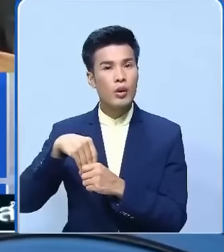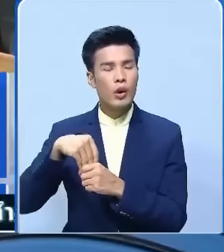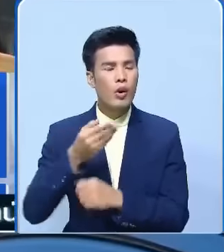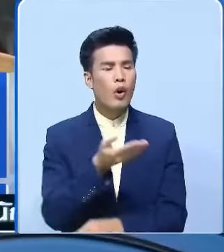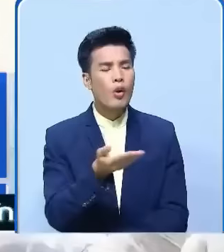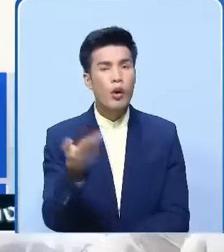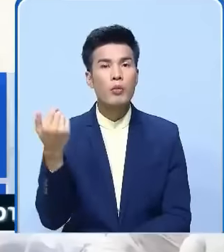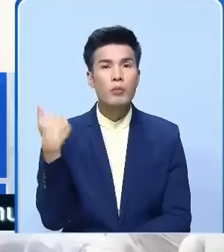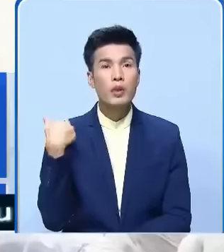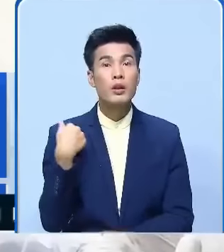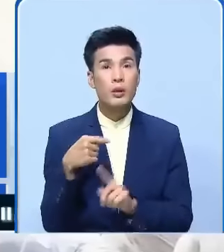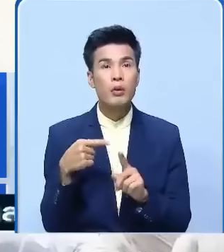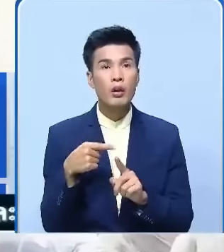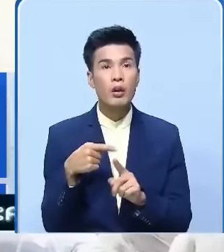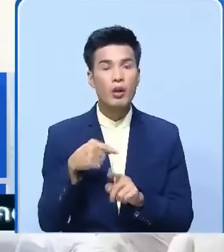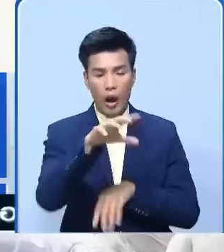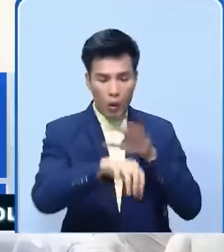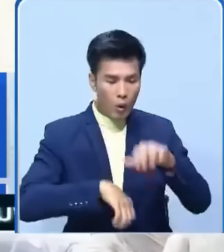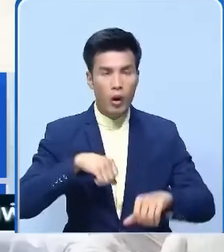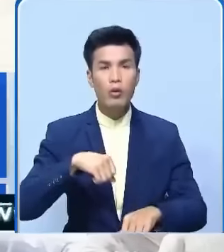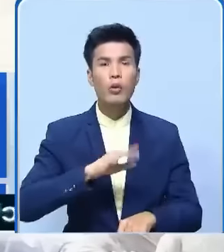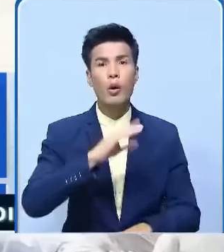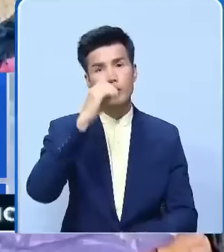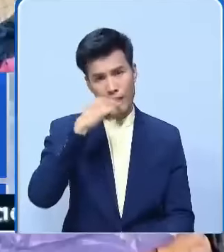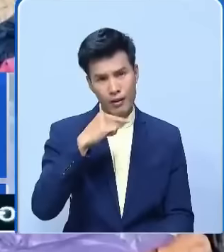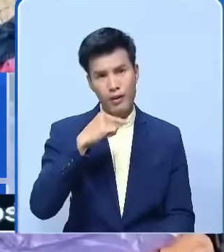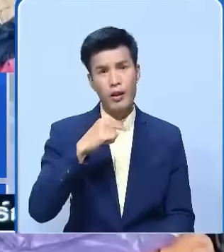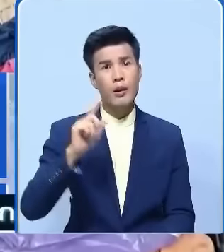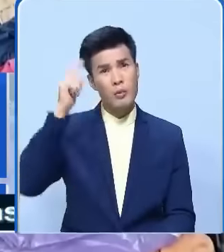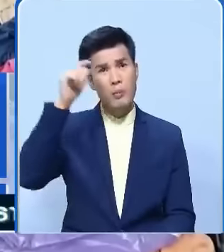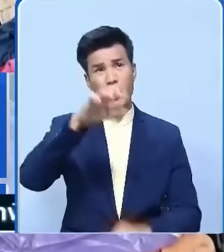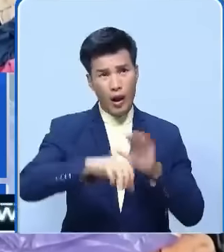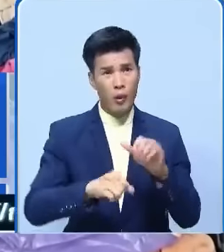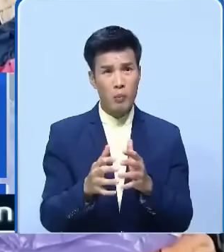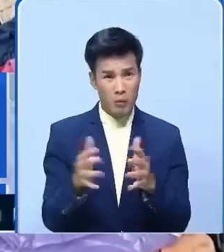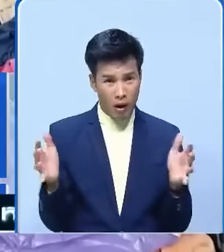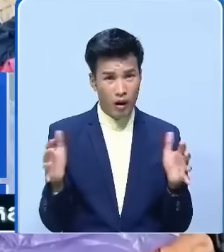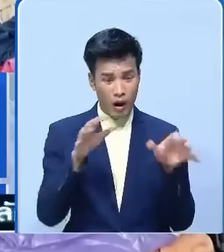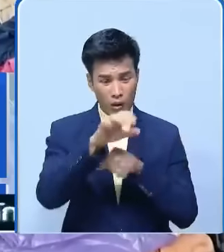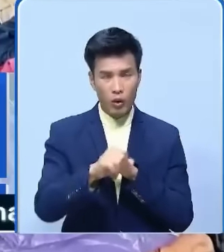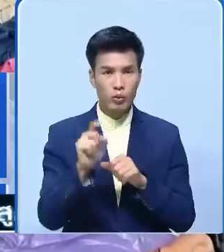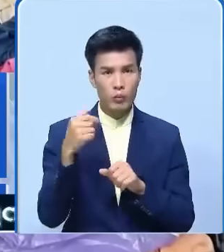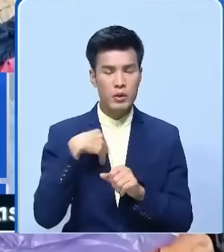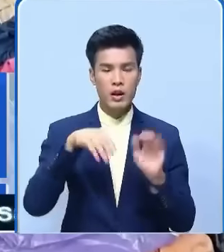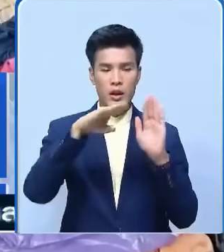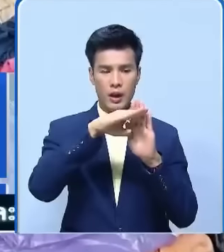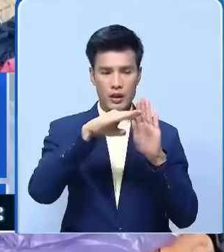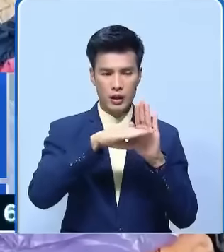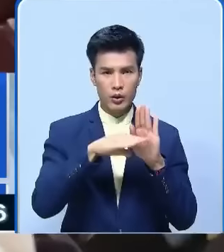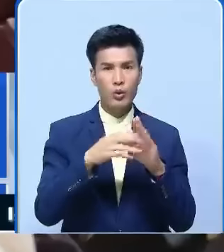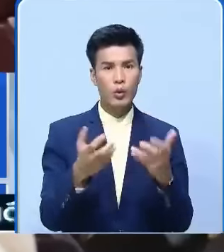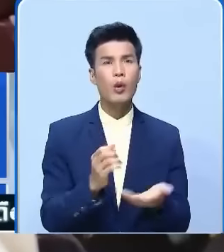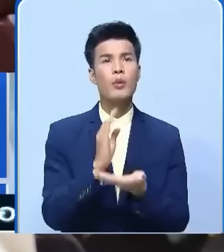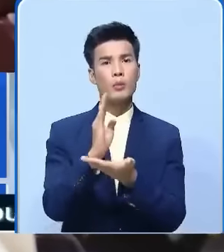ขอรับด้วยแล้วบางทีเอามาแย่งของคนไทยเขาพูดอย่างนี้มาแย่งของคนไทยเยอะกว่าอีกเขาก็เลยต้องมีขั้นตอนในการที่จะเอาของเนี่ยไปม